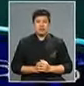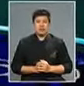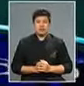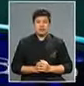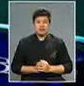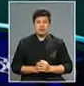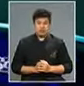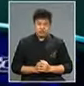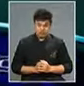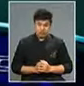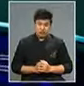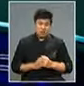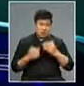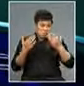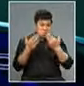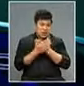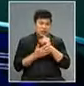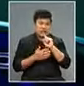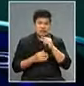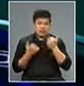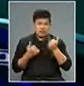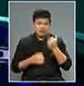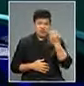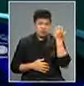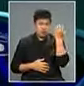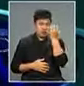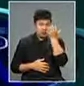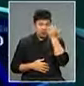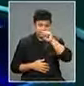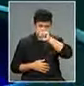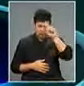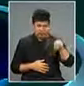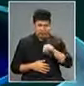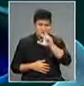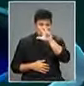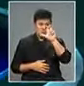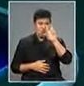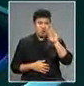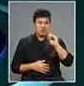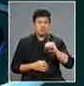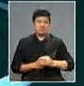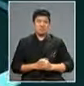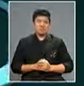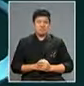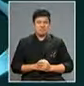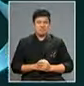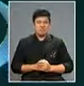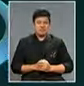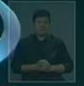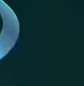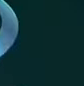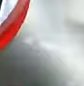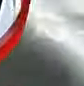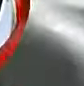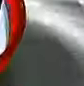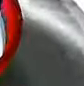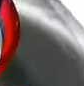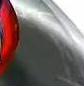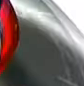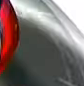นี่คือความเปลี่ยนแปลงล่าสุดตอนนี้นะครับเพราะนี่คือทีวี360องศาสวัสดีครับ